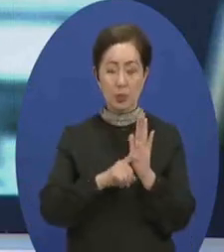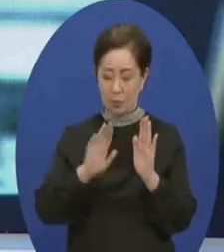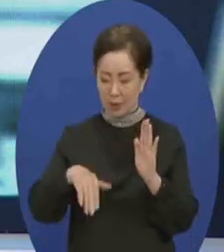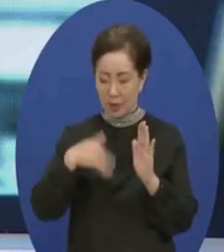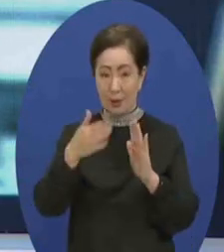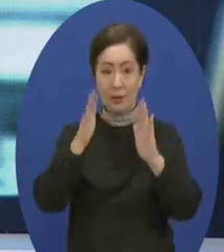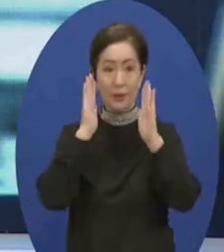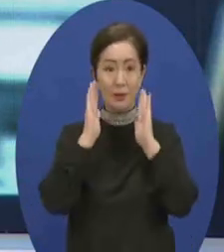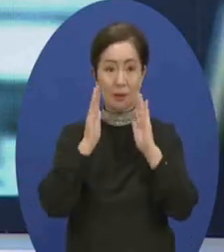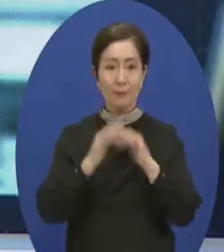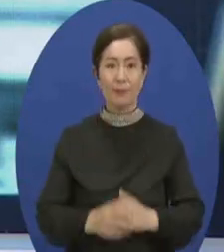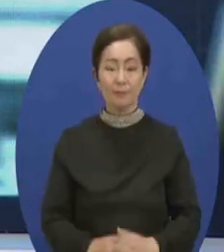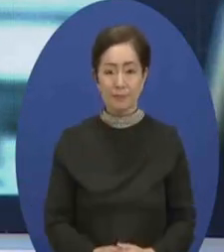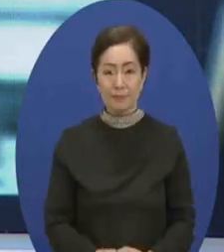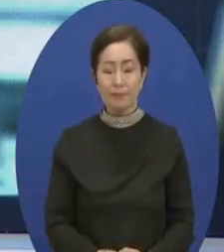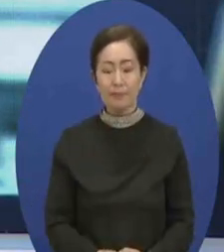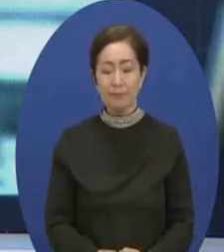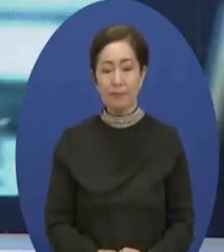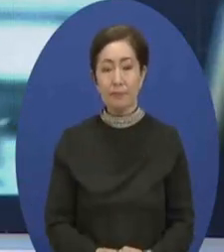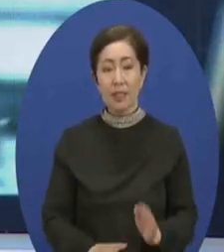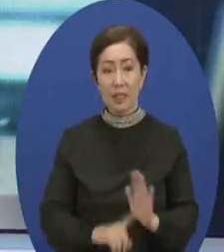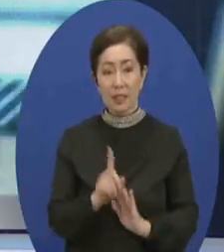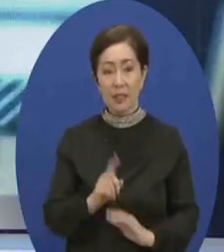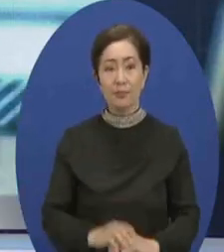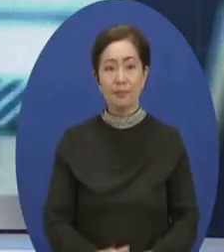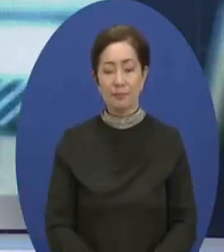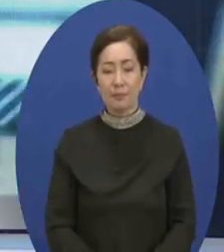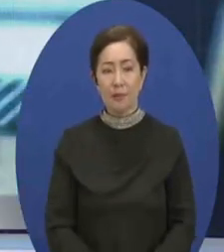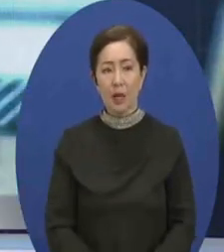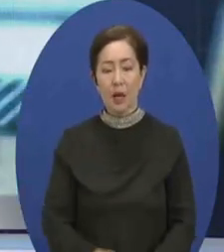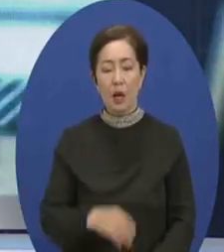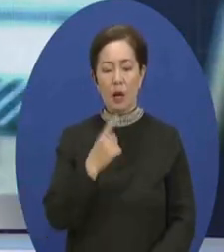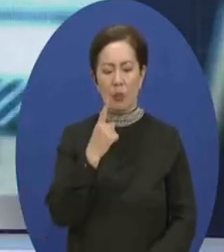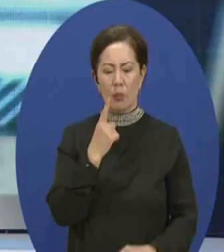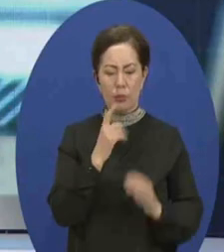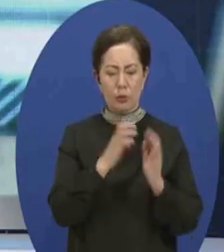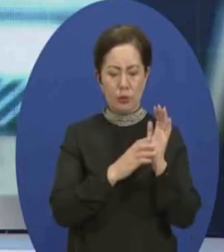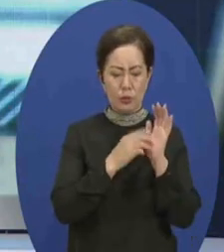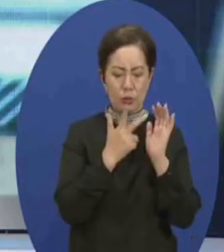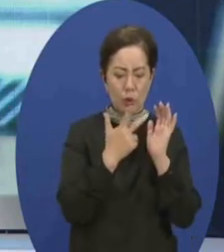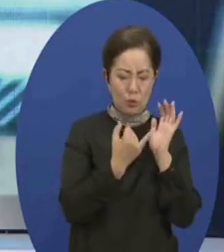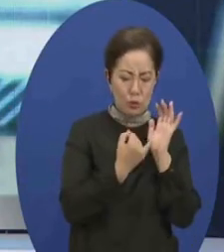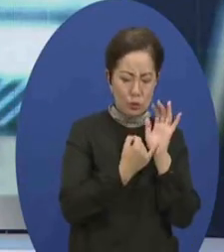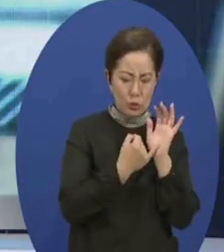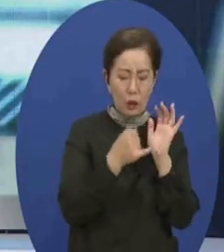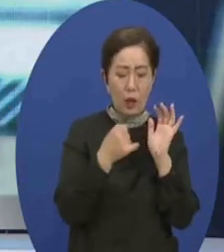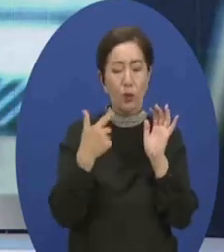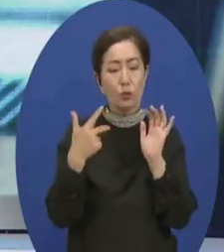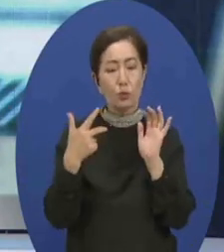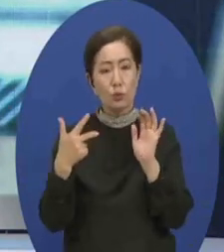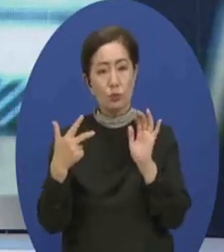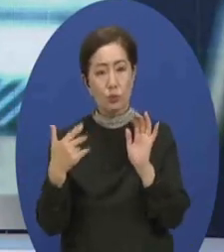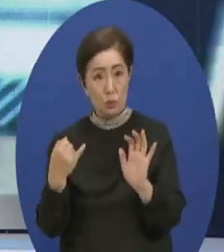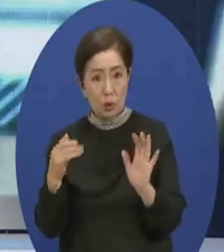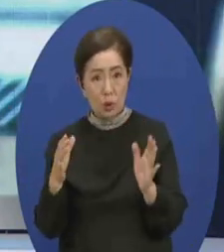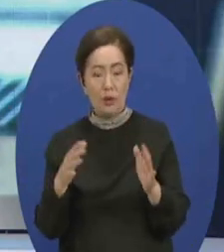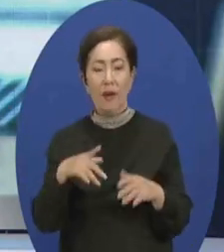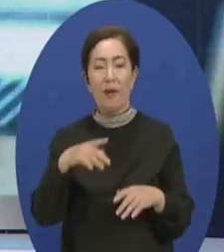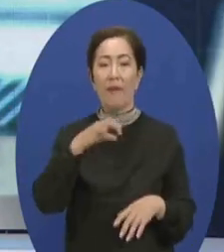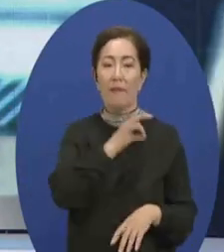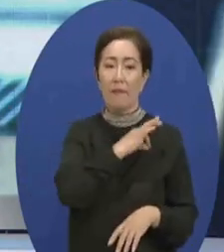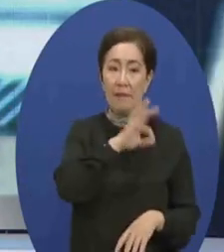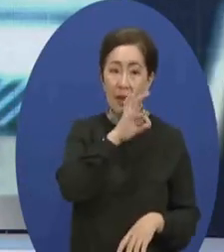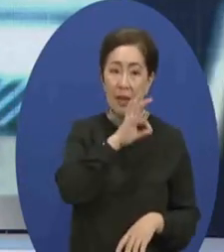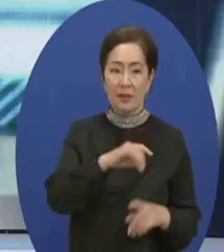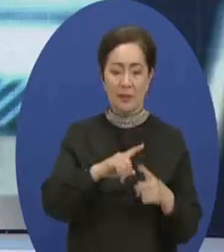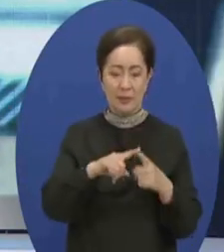Төлөвлөгөө дараагийн хэсэг эхэлж байна. Монгол улс 1926-аас 1930 онд дунд сургуулийн боловсролтой 35 хүүхдийг Франц, Герман улсад